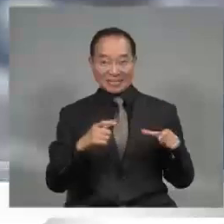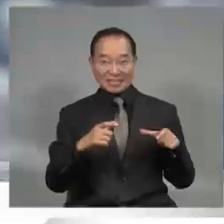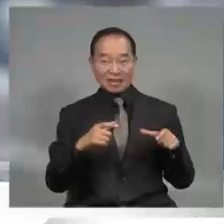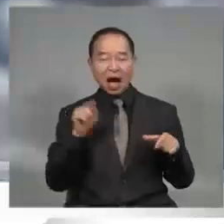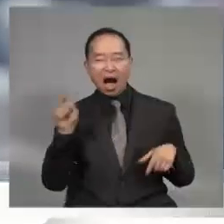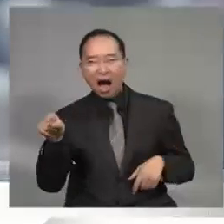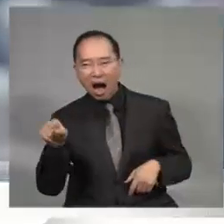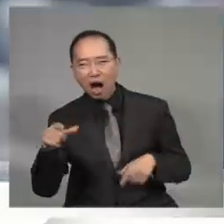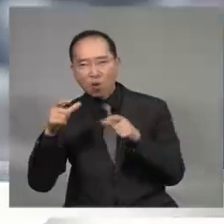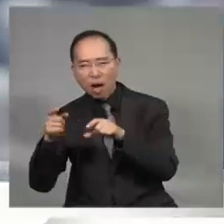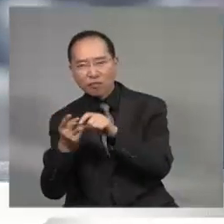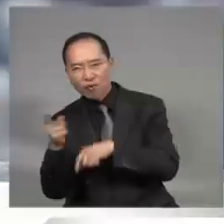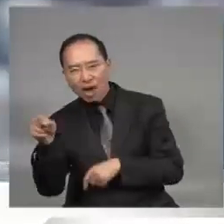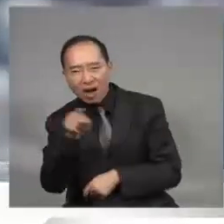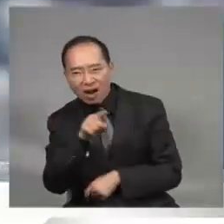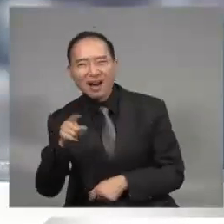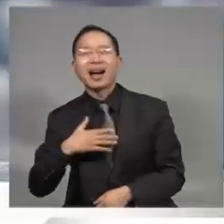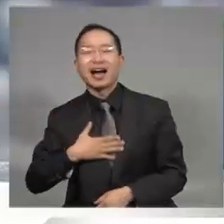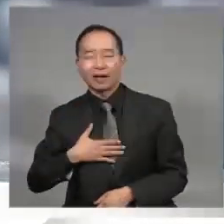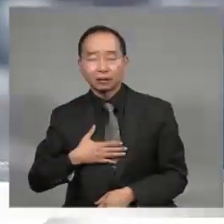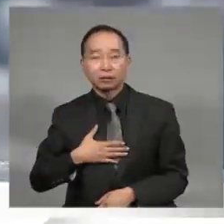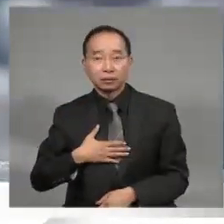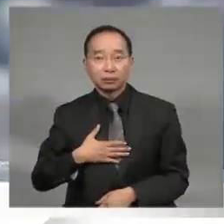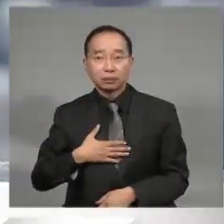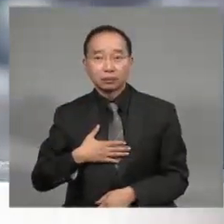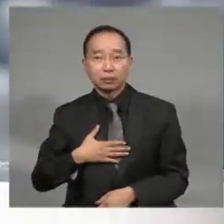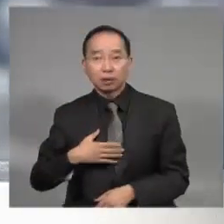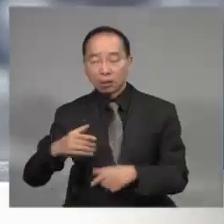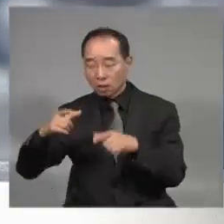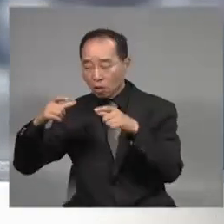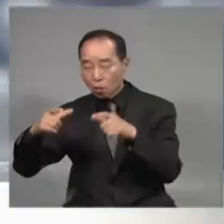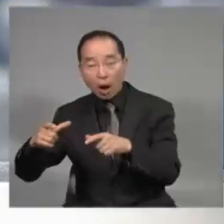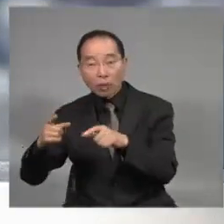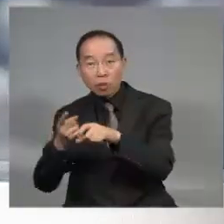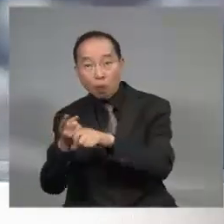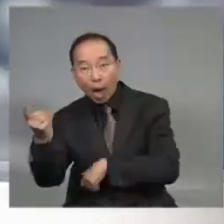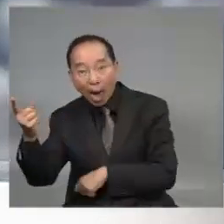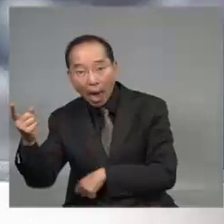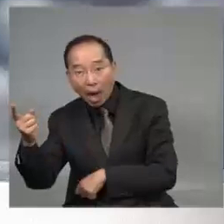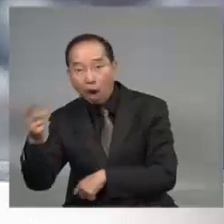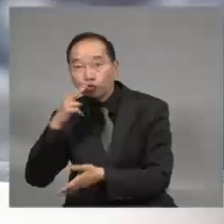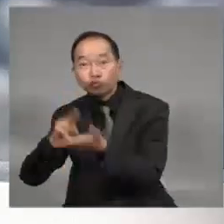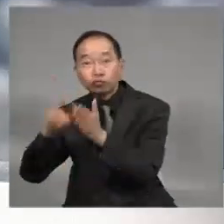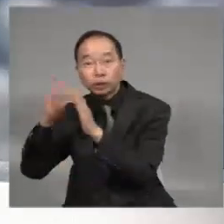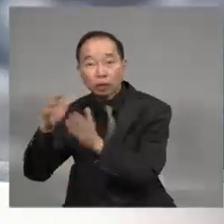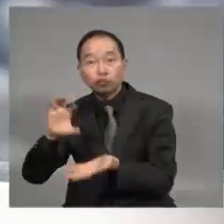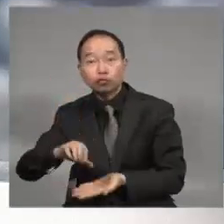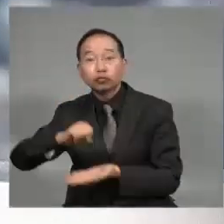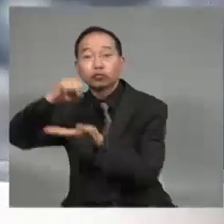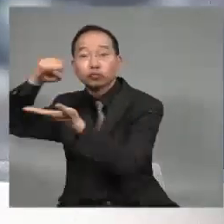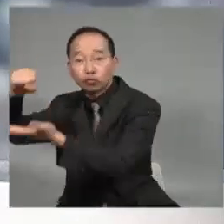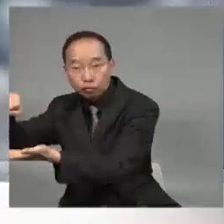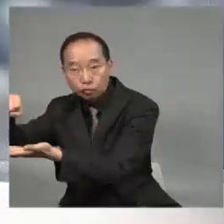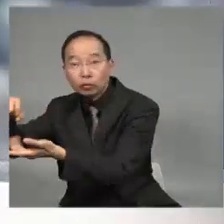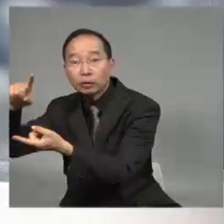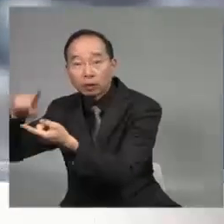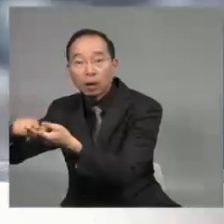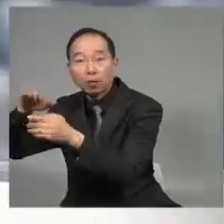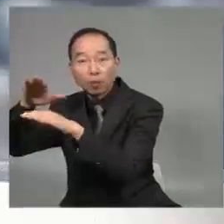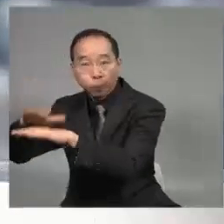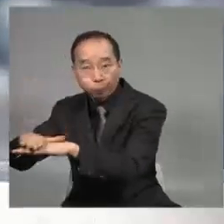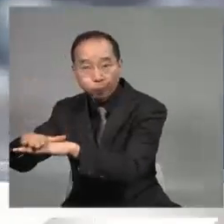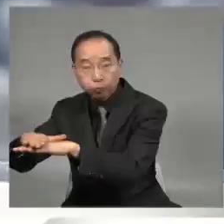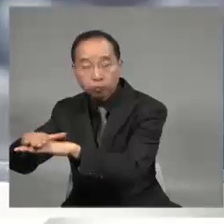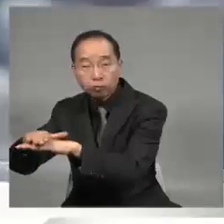네. 관외가 우체국. 네. 으로 이송이 되죠? 네. 그럼 그 채로 이제 보안을 유지한 채로 이제 그